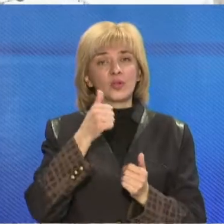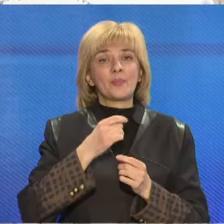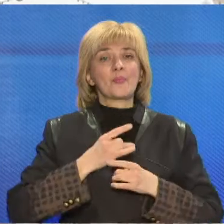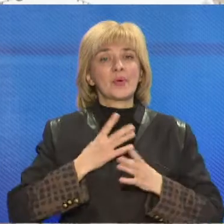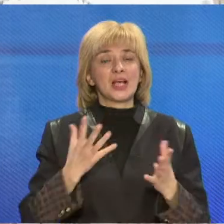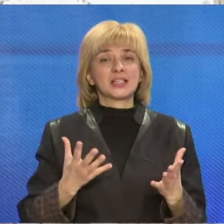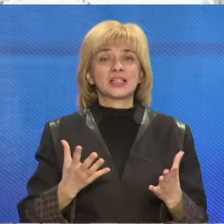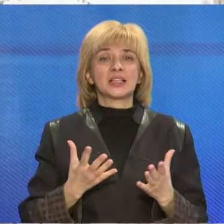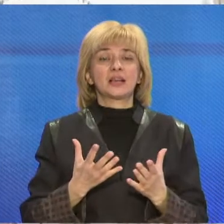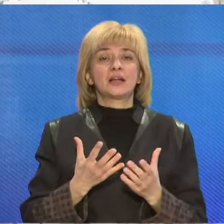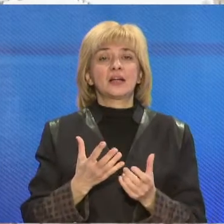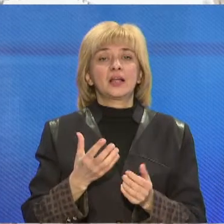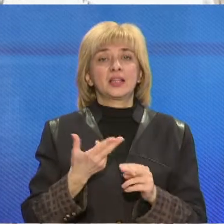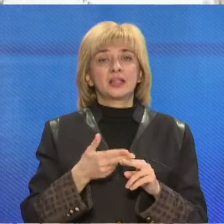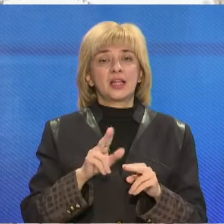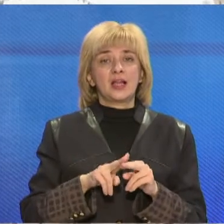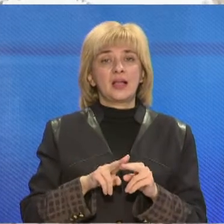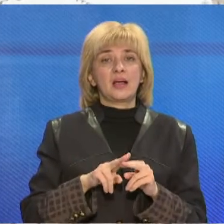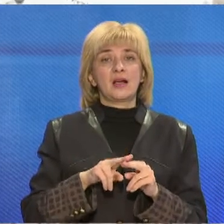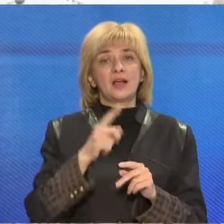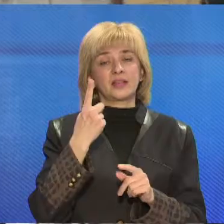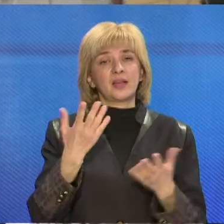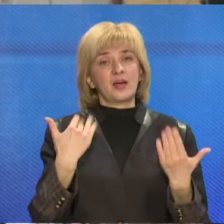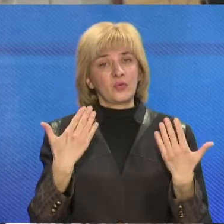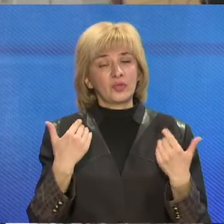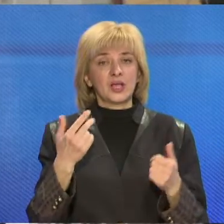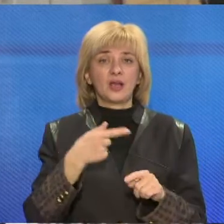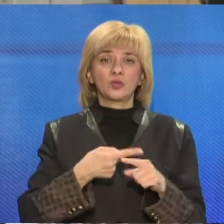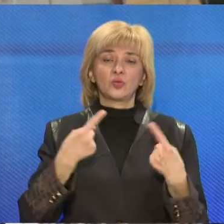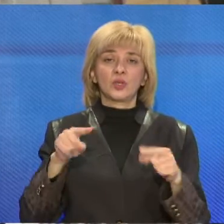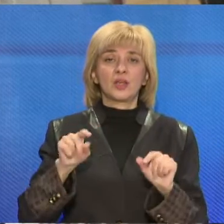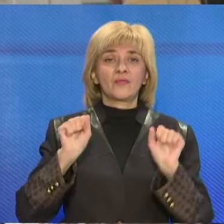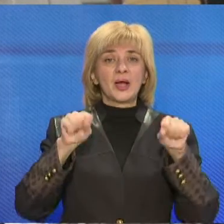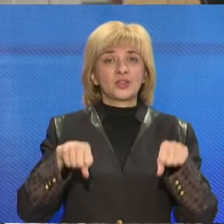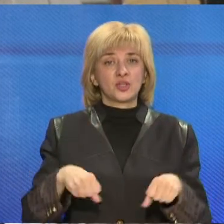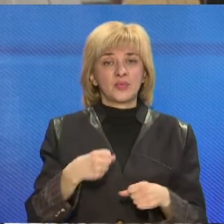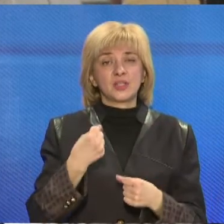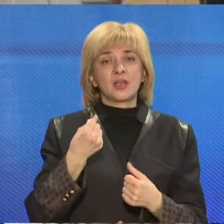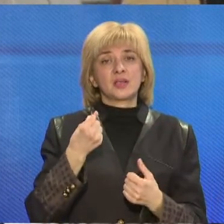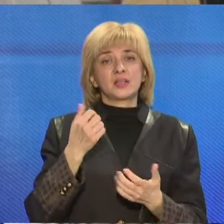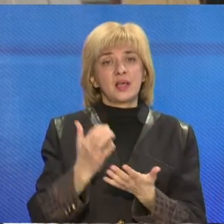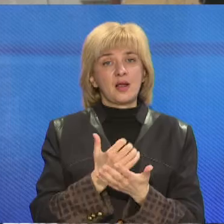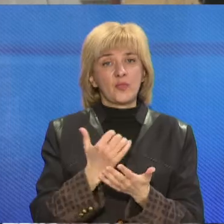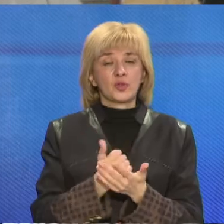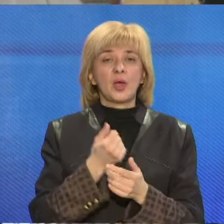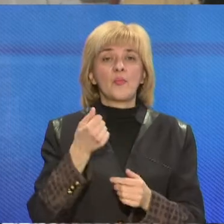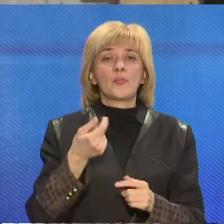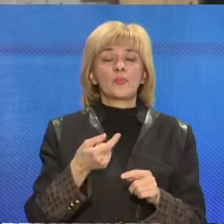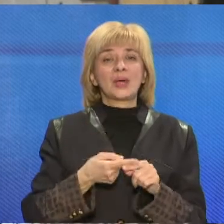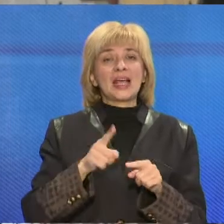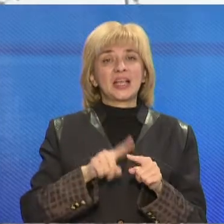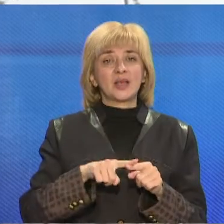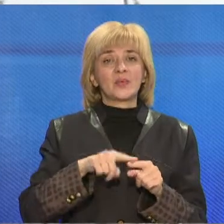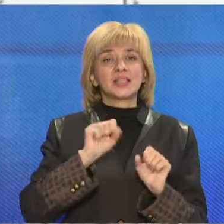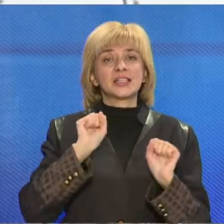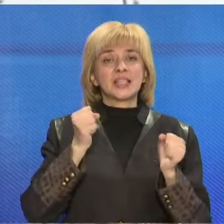і відпочинку. Для інших – можливість проявити свої творчі здольності і підзаробити. При цьому Дідам Морозам, Снігуркам і Бабкам